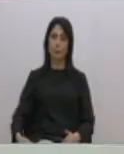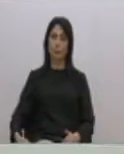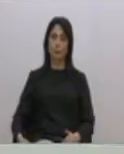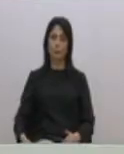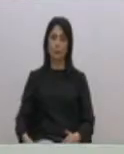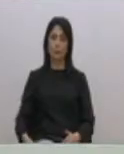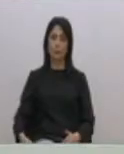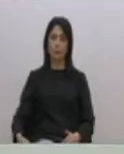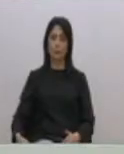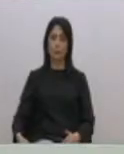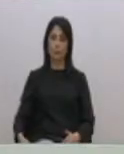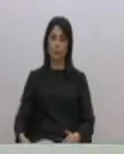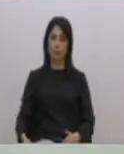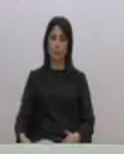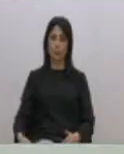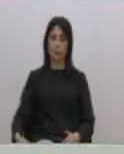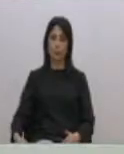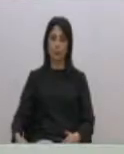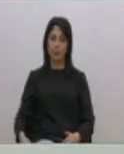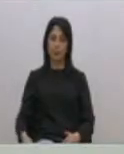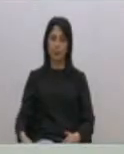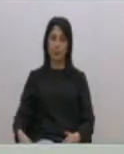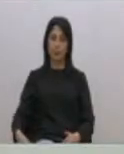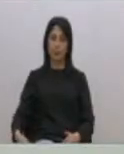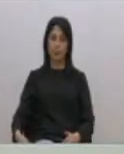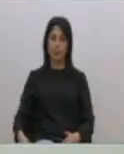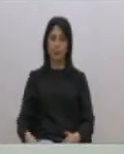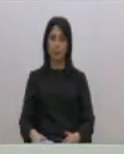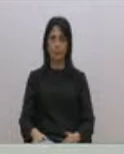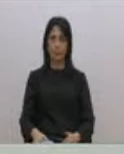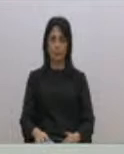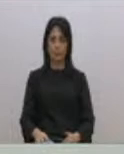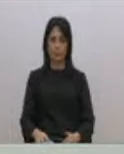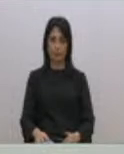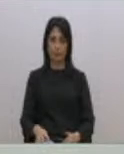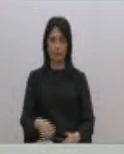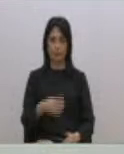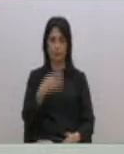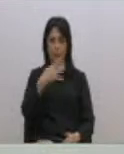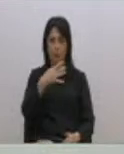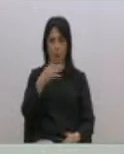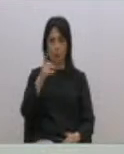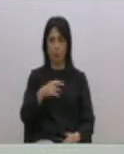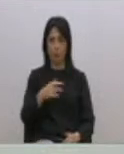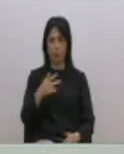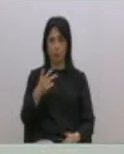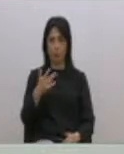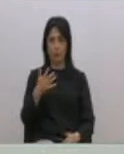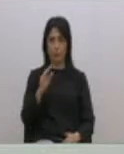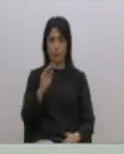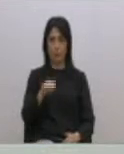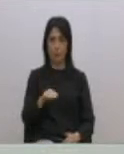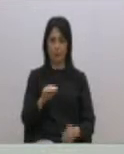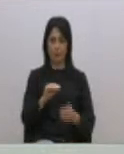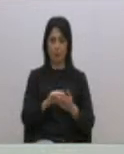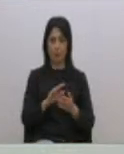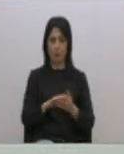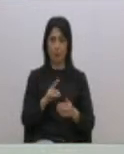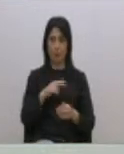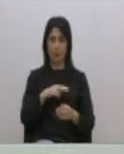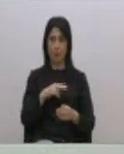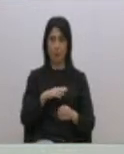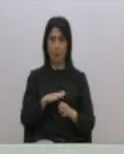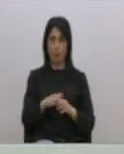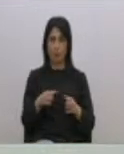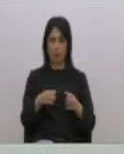ustăvit. Șemdegi proiectis me urmoce puncte, reglamentis otkhozda metkhutmete. Ah, daemata chanatseri parlamentis